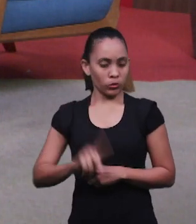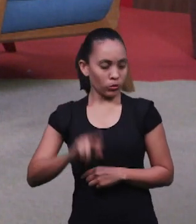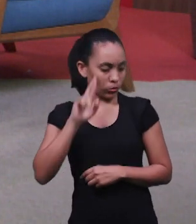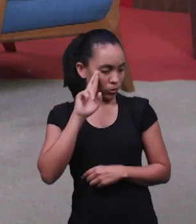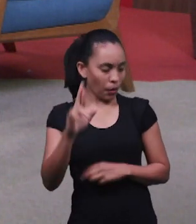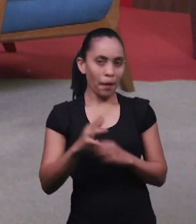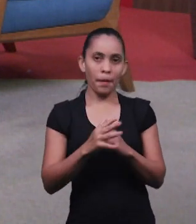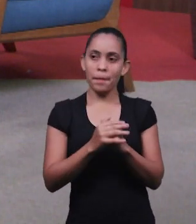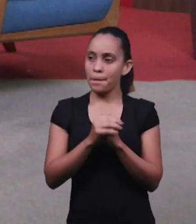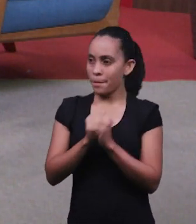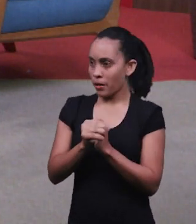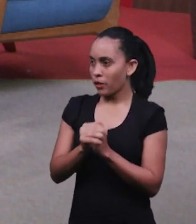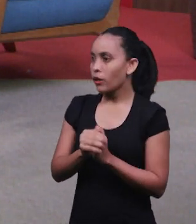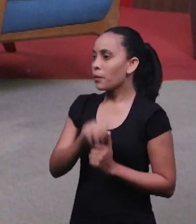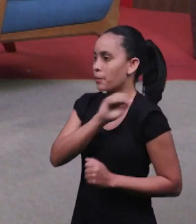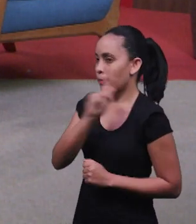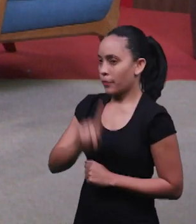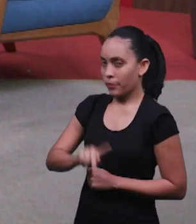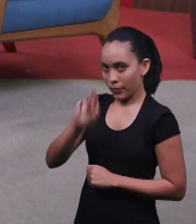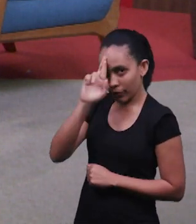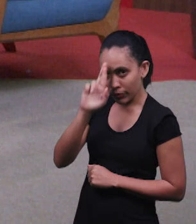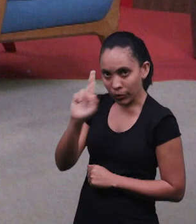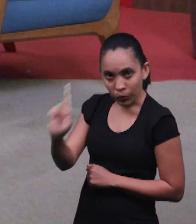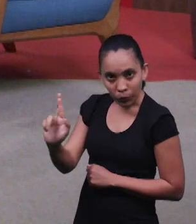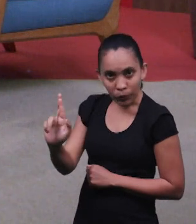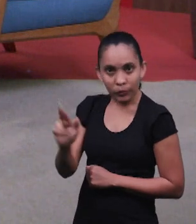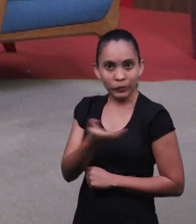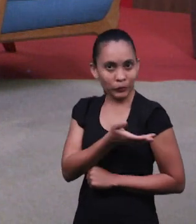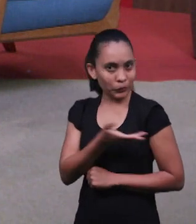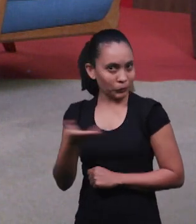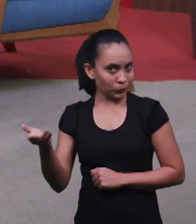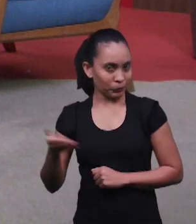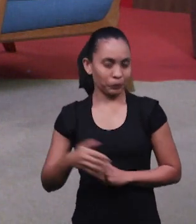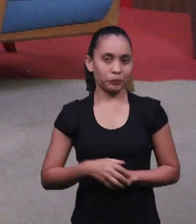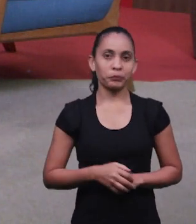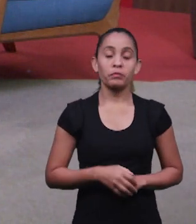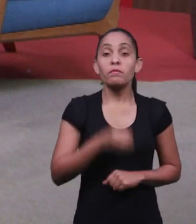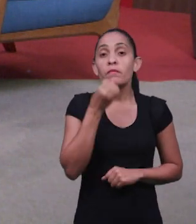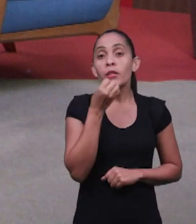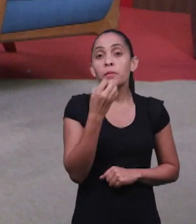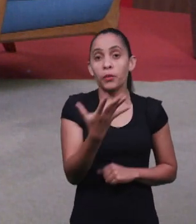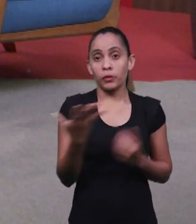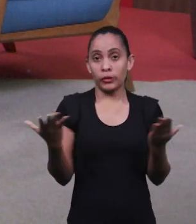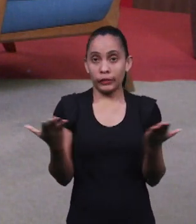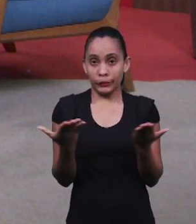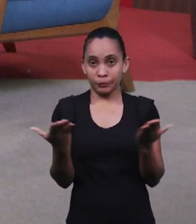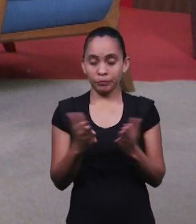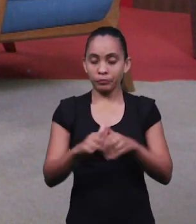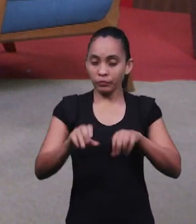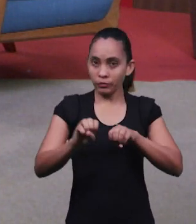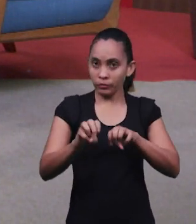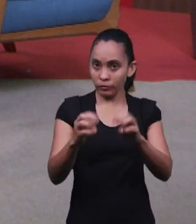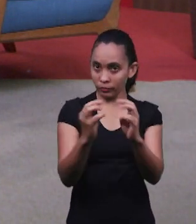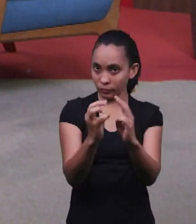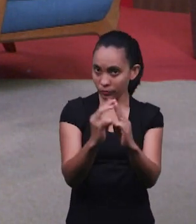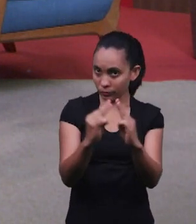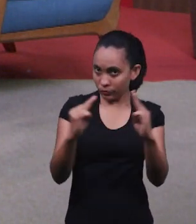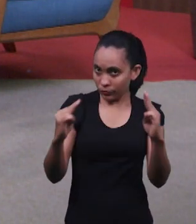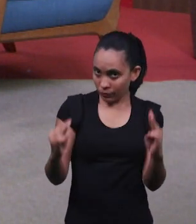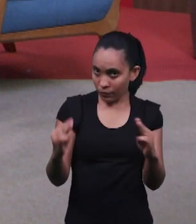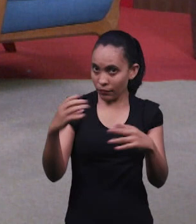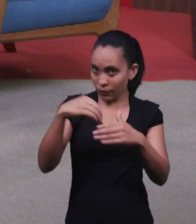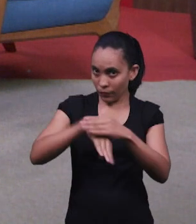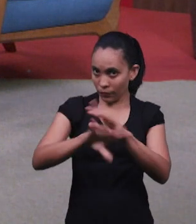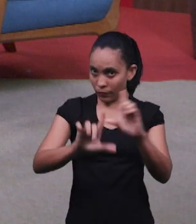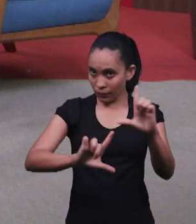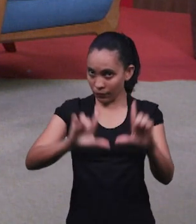bien-aimés. La paix du Seigneur Josias, Daniel et à tous. Très bien, dans la promotion de l'annonçant l'évangile